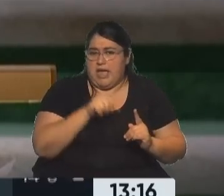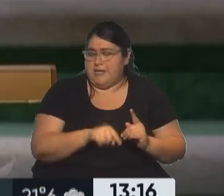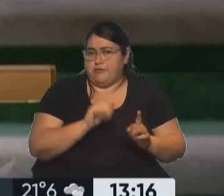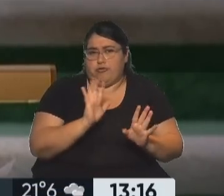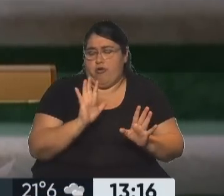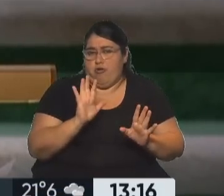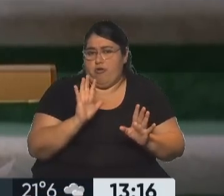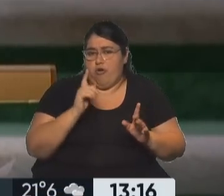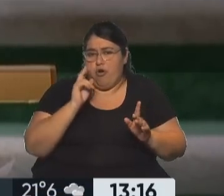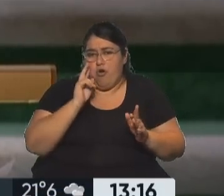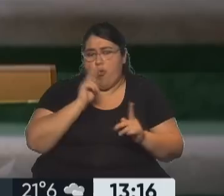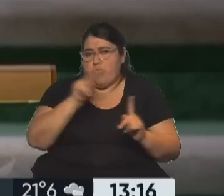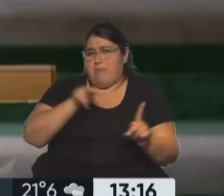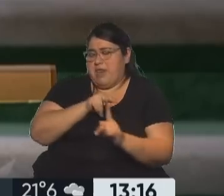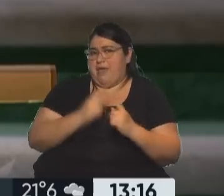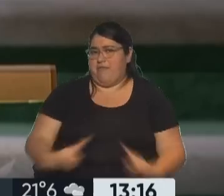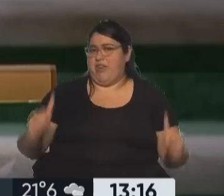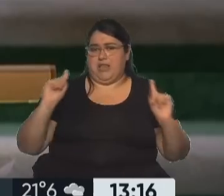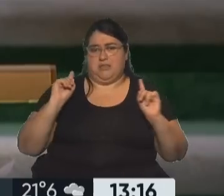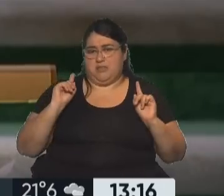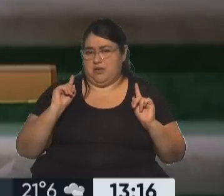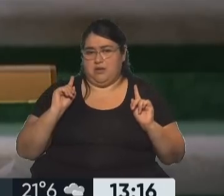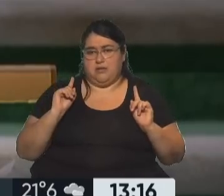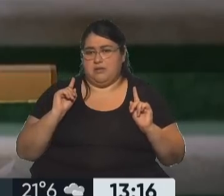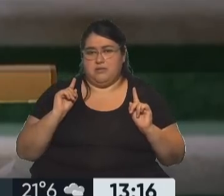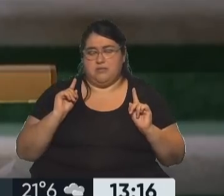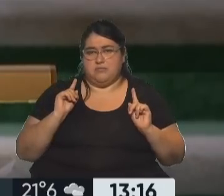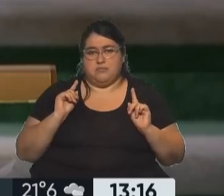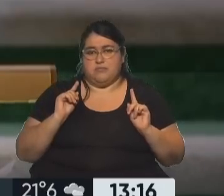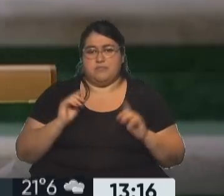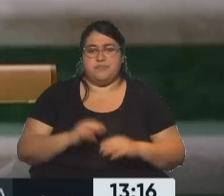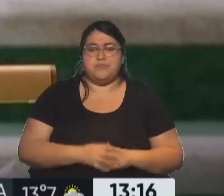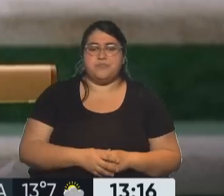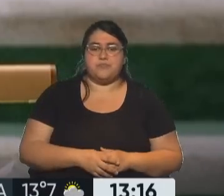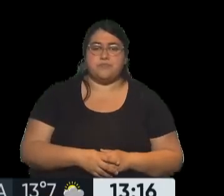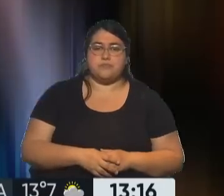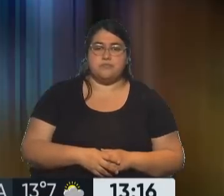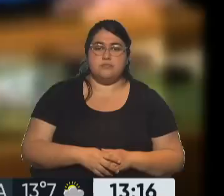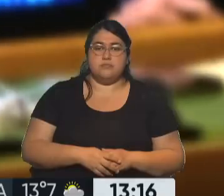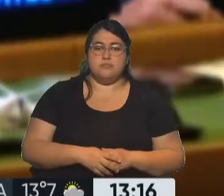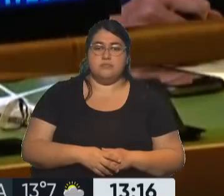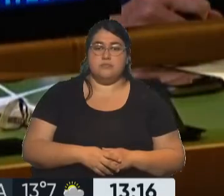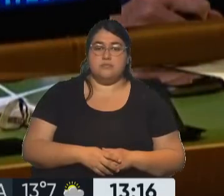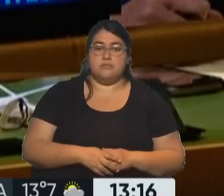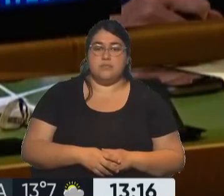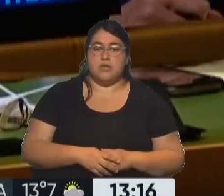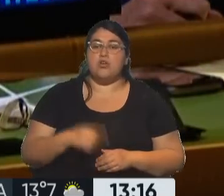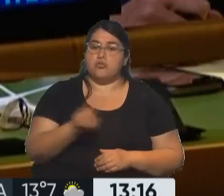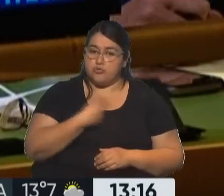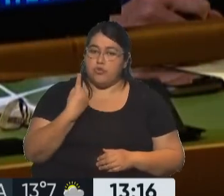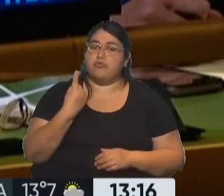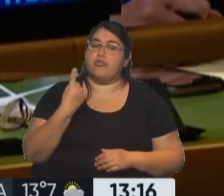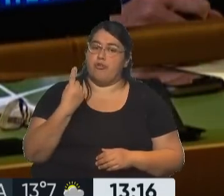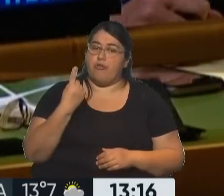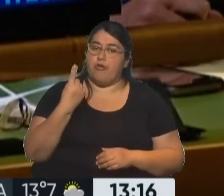членов Совета Безопасности. Такой подход мы категорически отвергаем. We welcome this resolution, Mr.